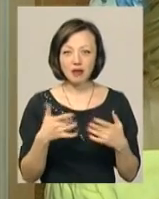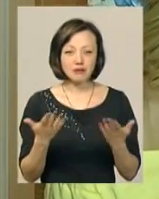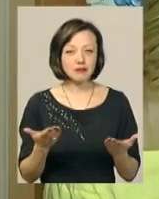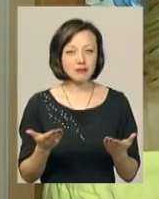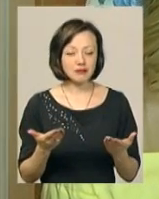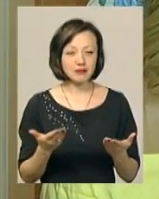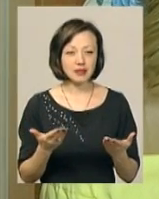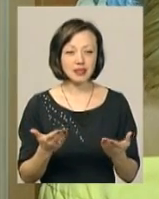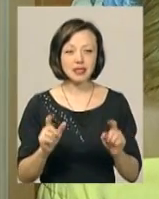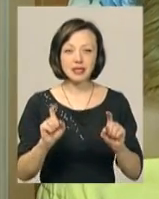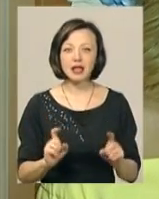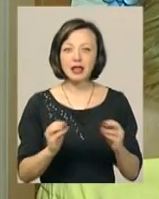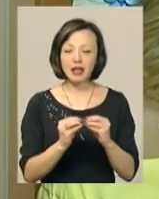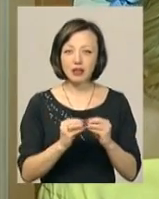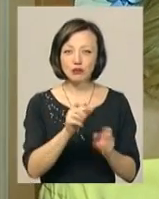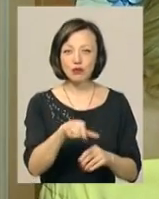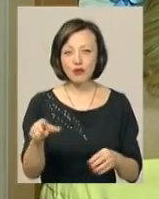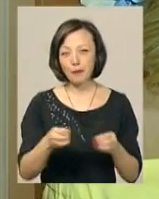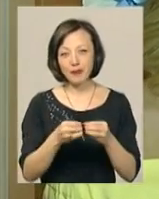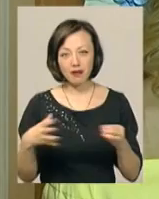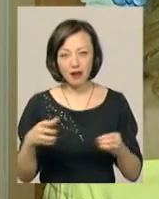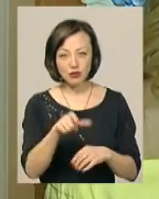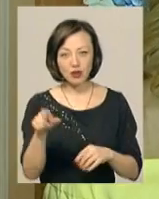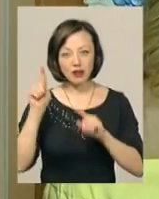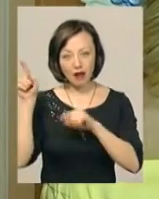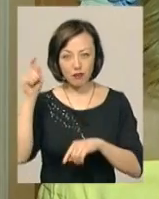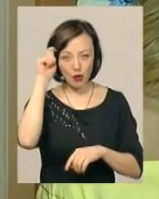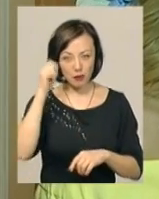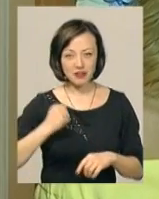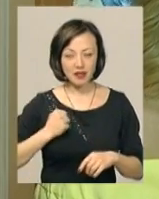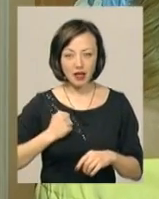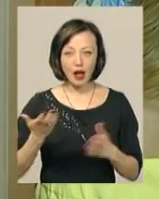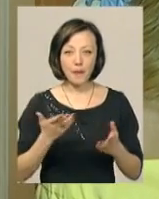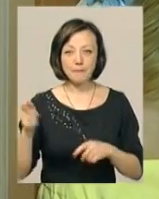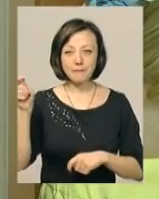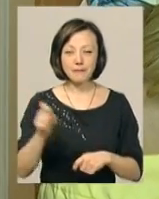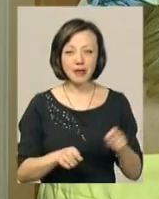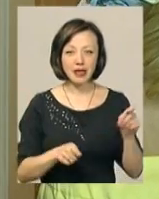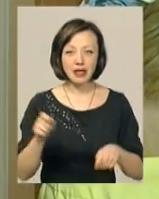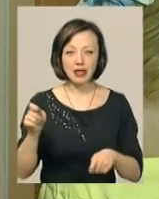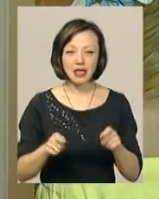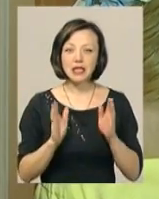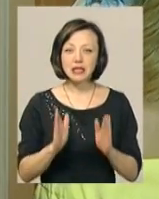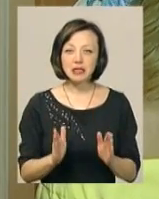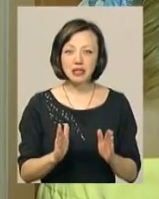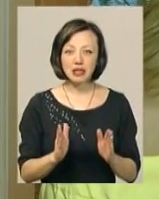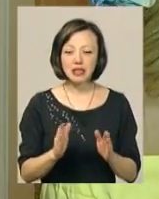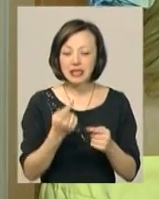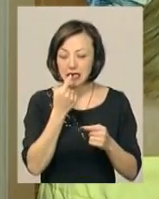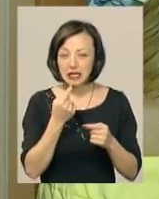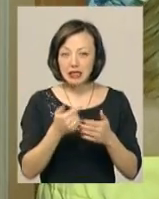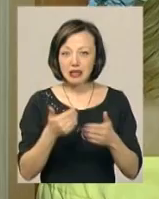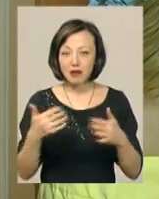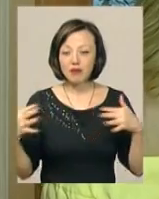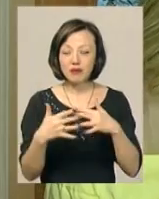Сидить 10 чоловік, 15 там хлопців, які приїхали тільки з передової, які